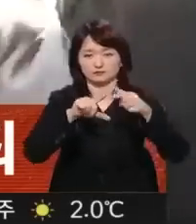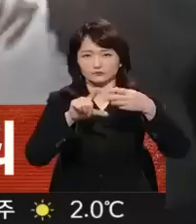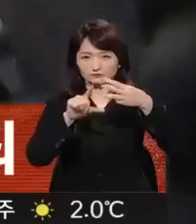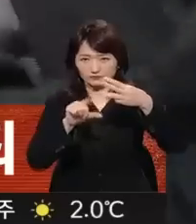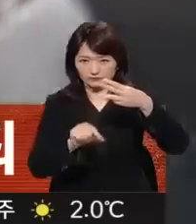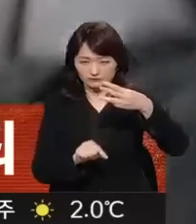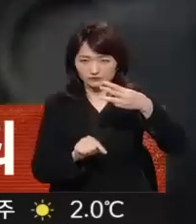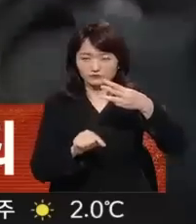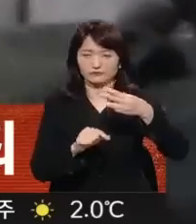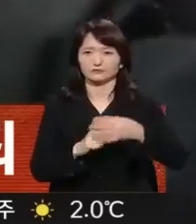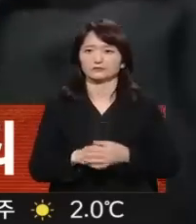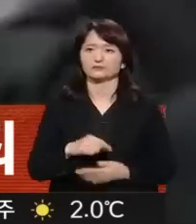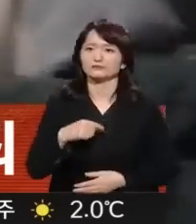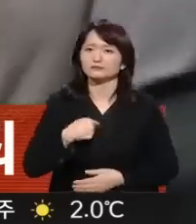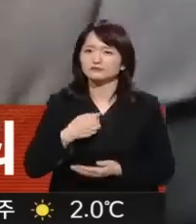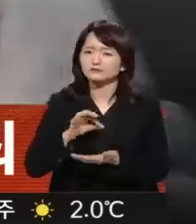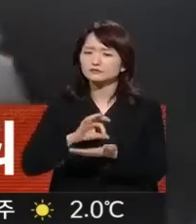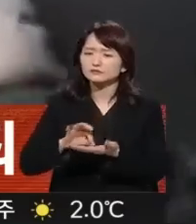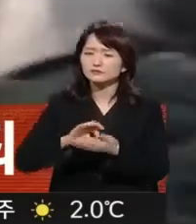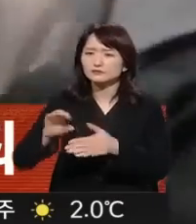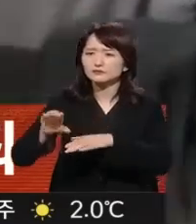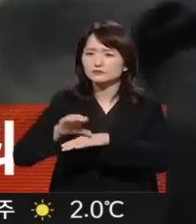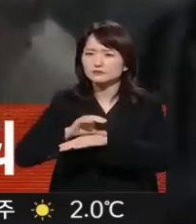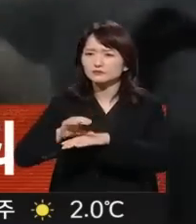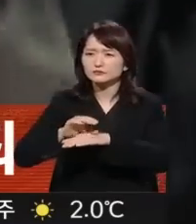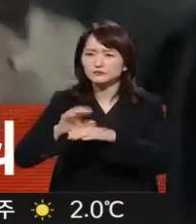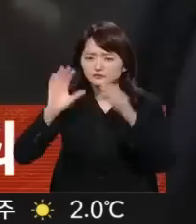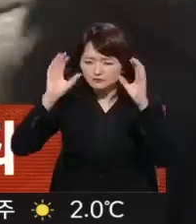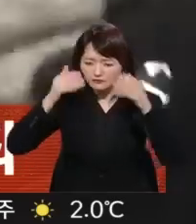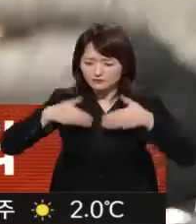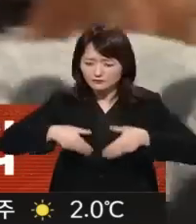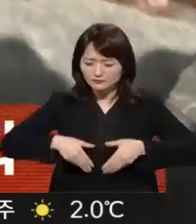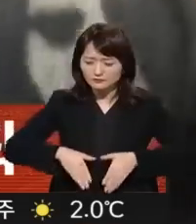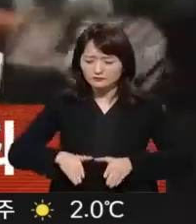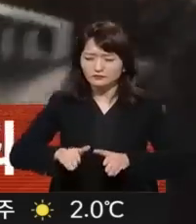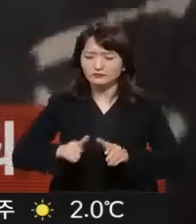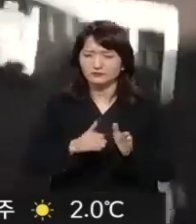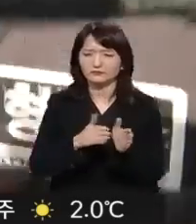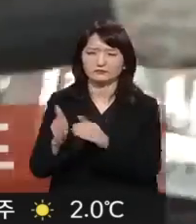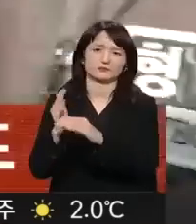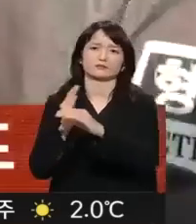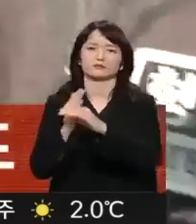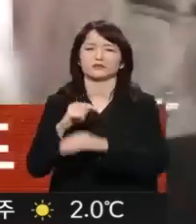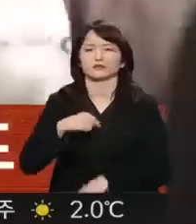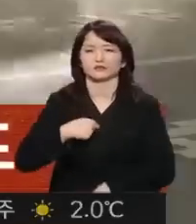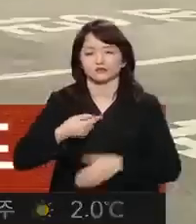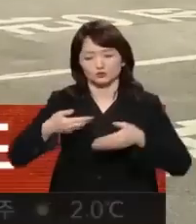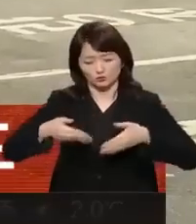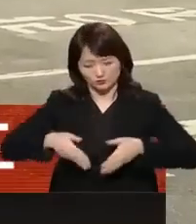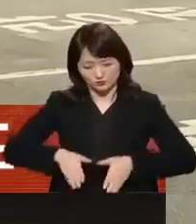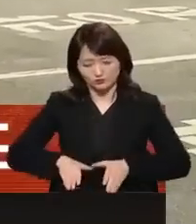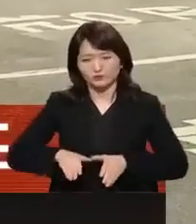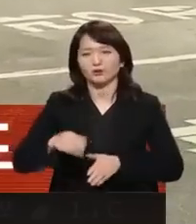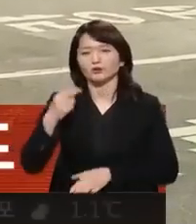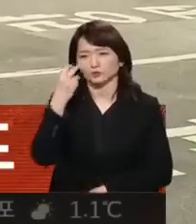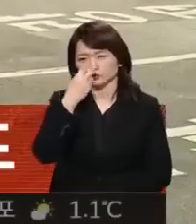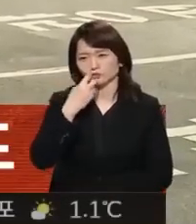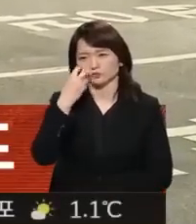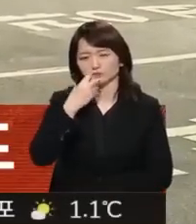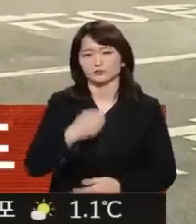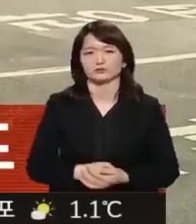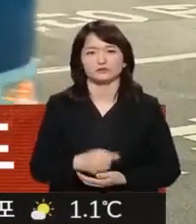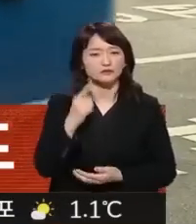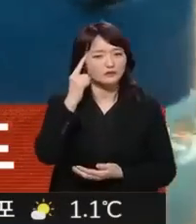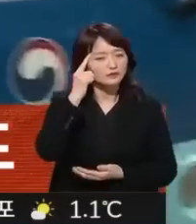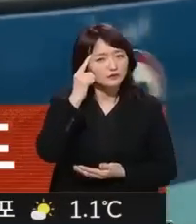정도에 자신이 사용하던 pc로 출산 준비 셀프 출산 이런 검색했고요 그 다음에 이제